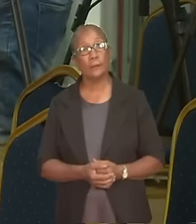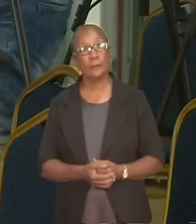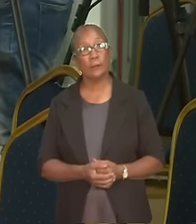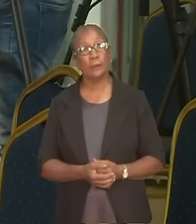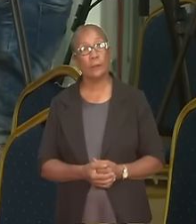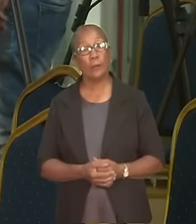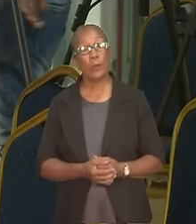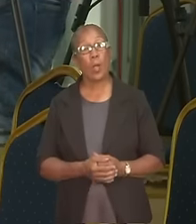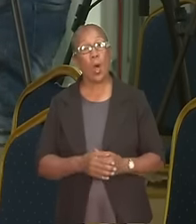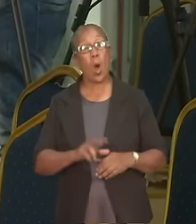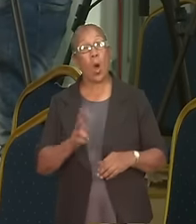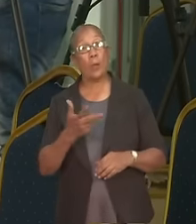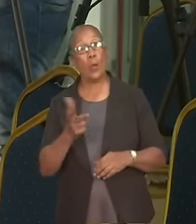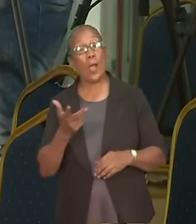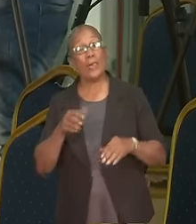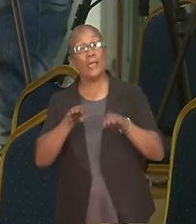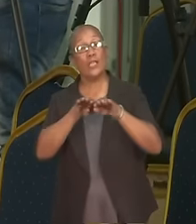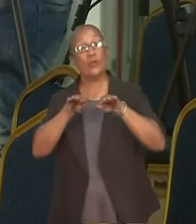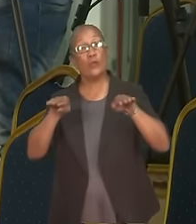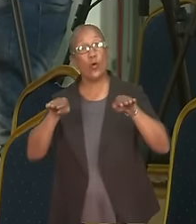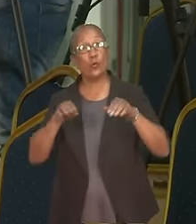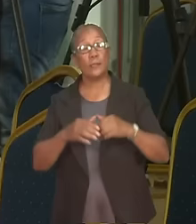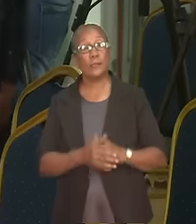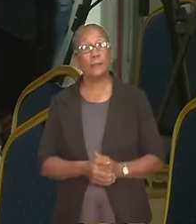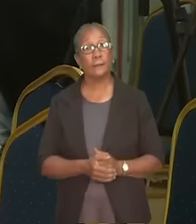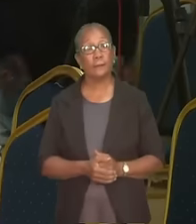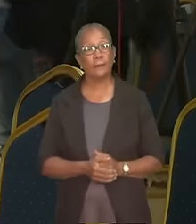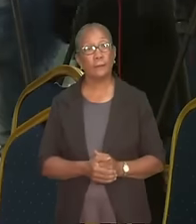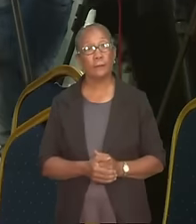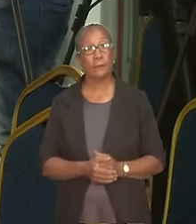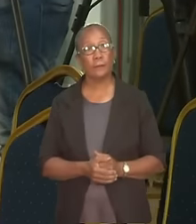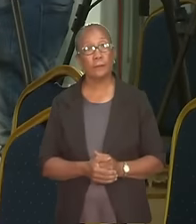Op welke niveaus?